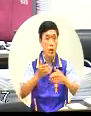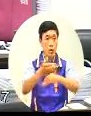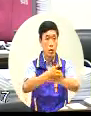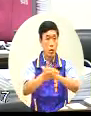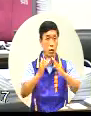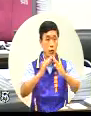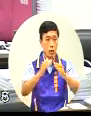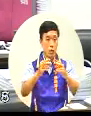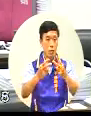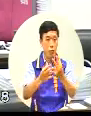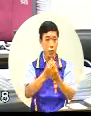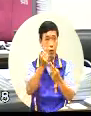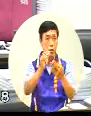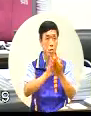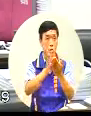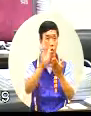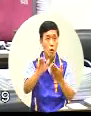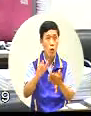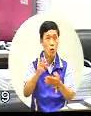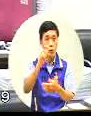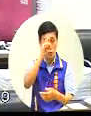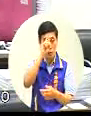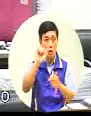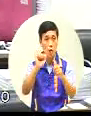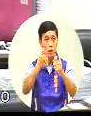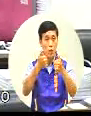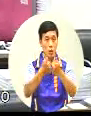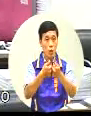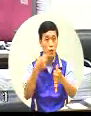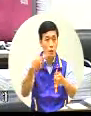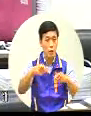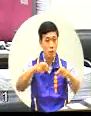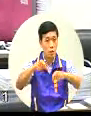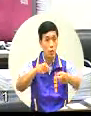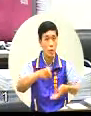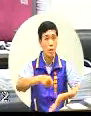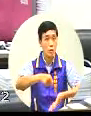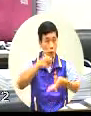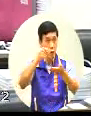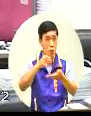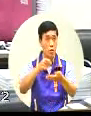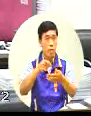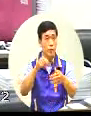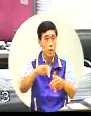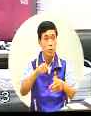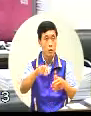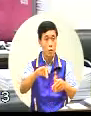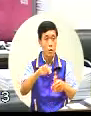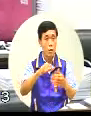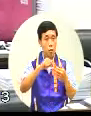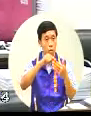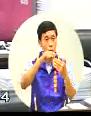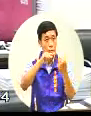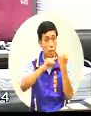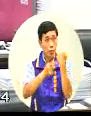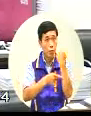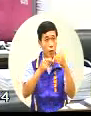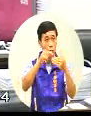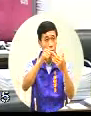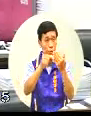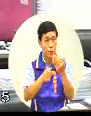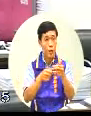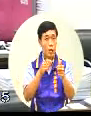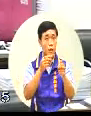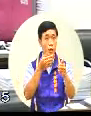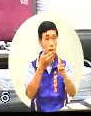们也请我们议会，然后也提个案，然后把这个要点也给他们做一个执行